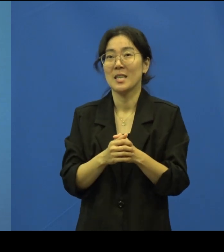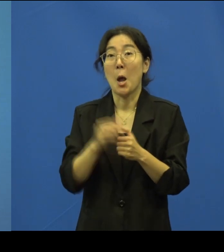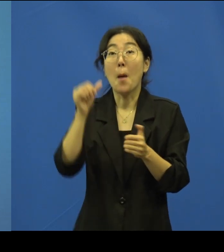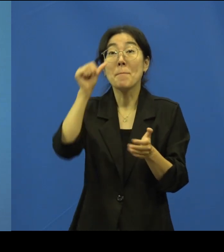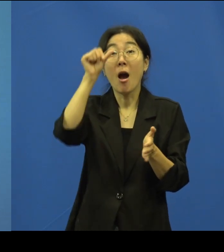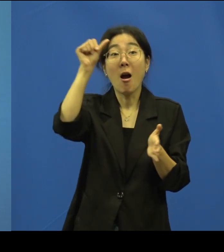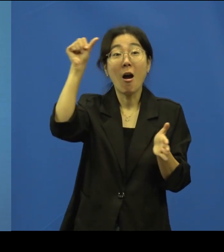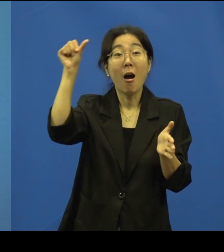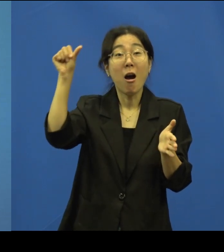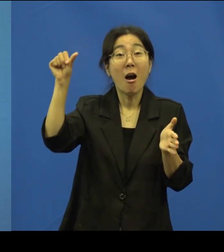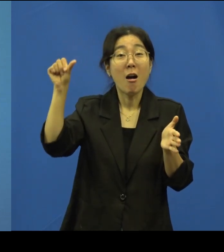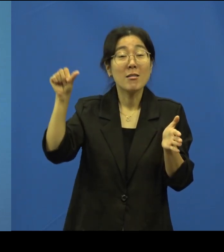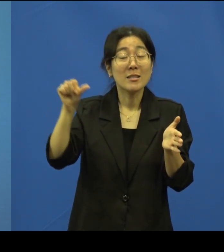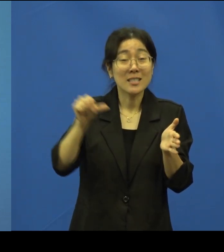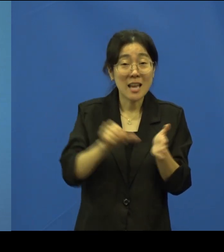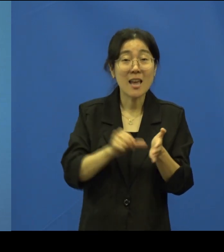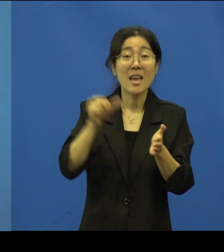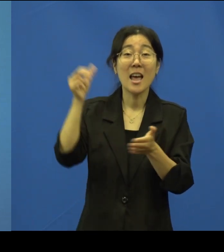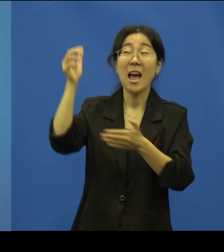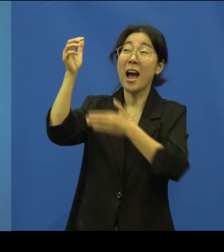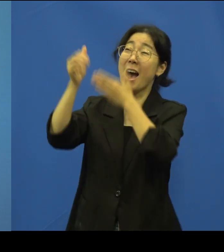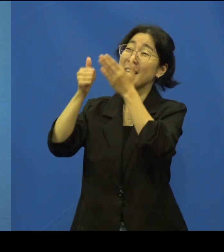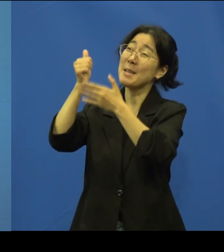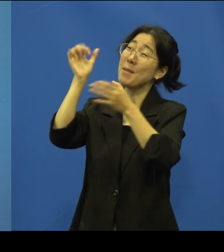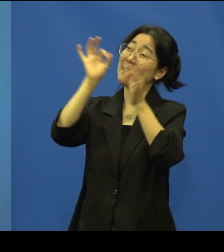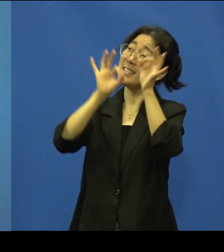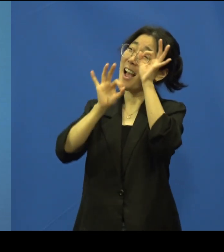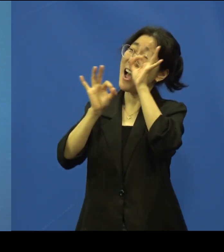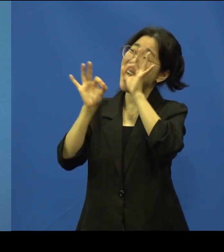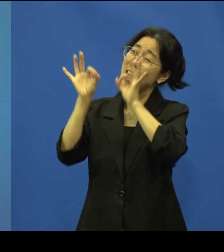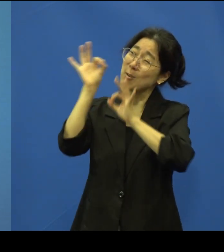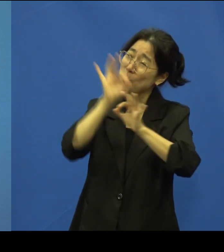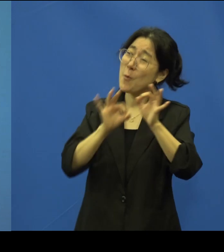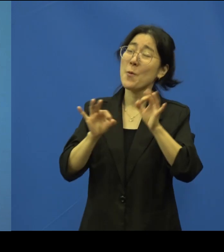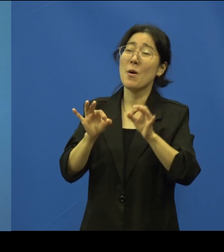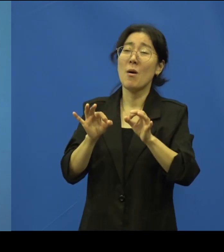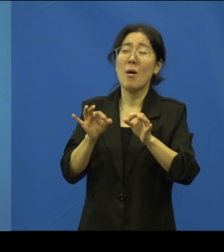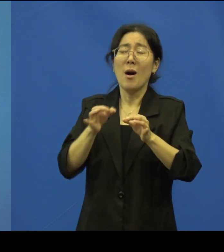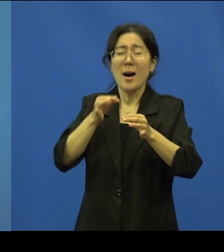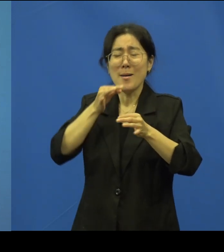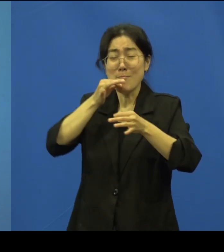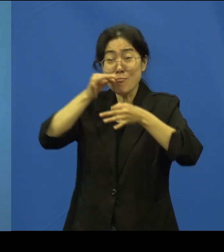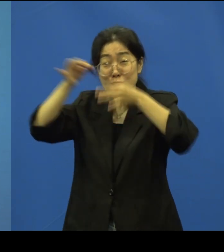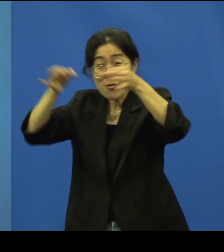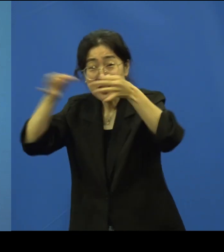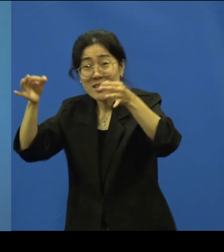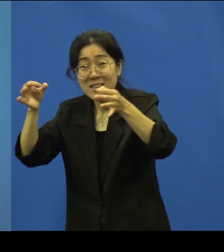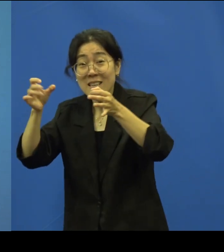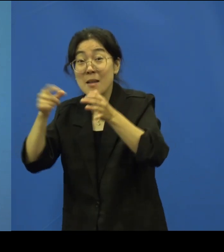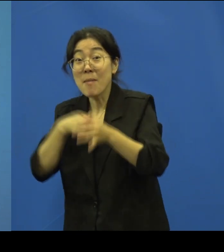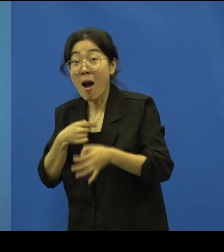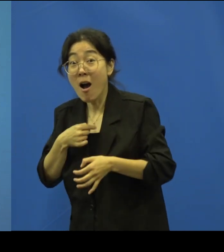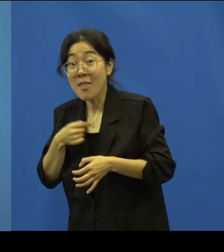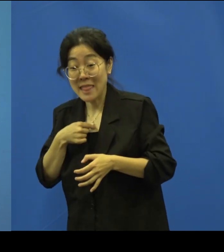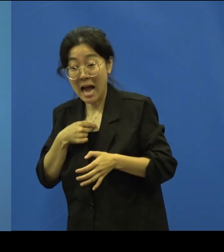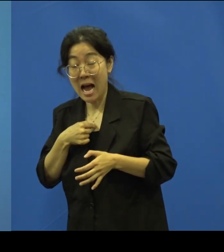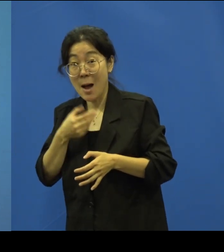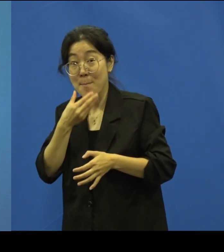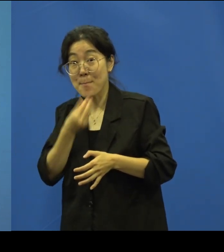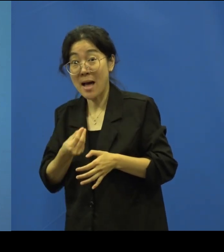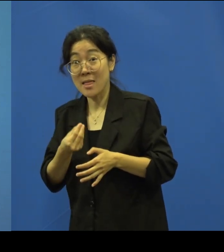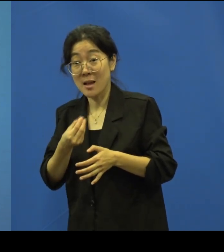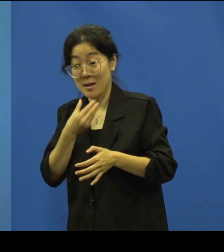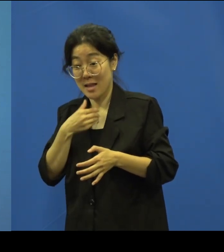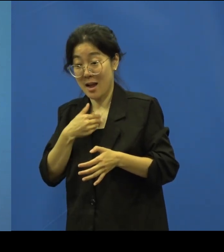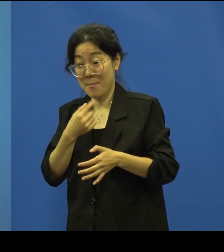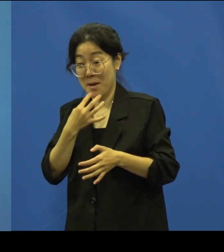평생 하나님만 찾고 주님께 부르짖어 기도할 때 여러분 때문에 자손이 복을 받고 우리 다음 세대가